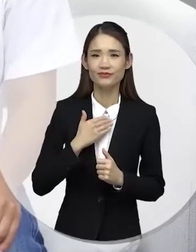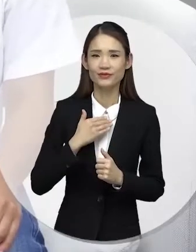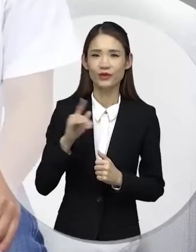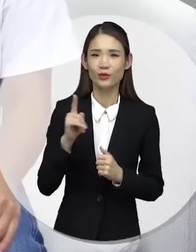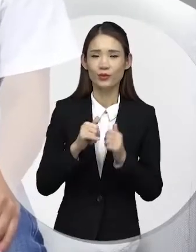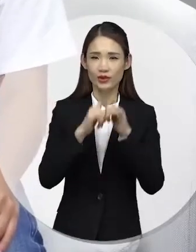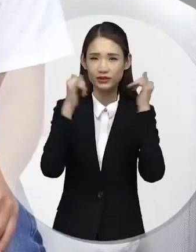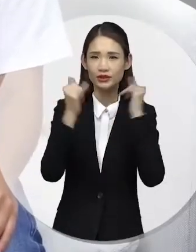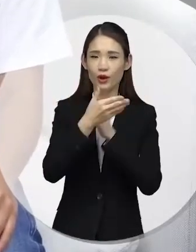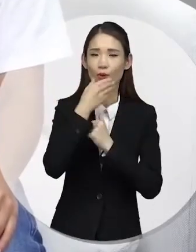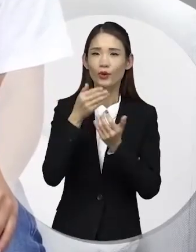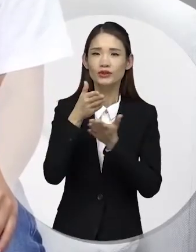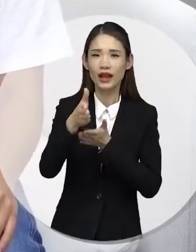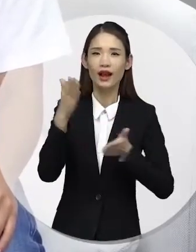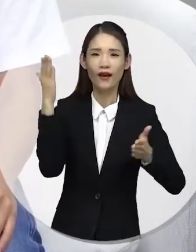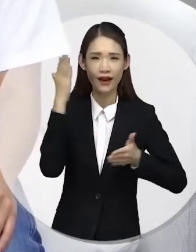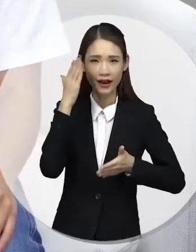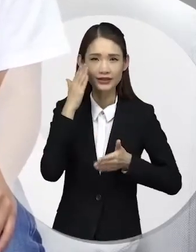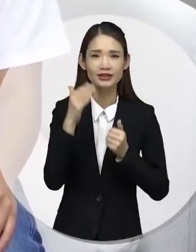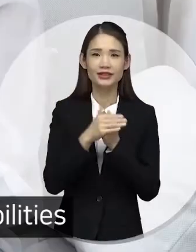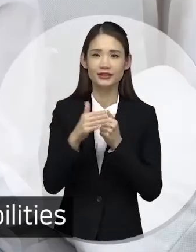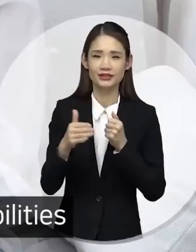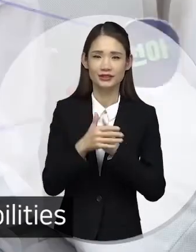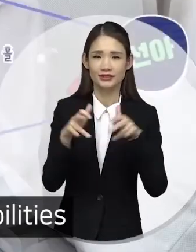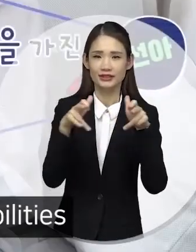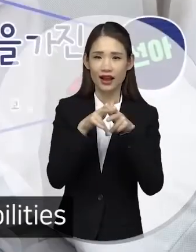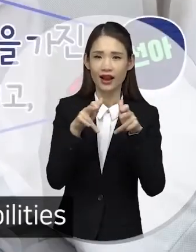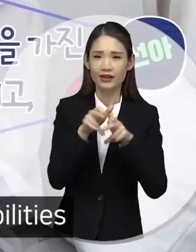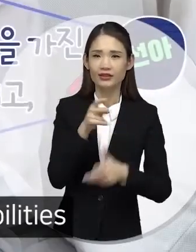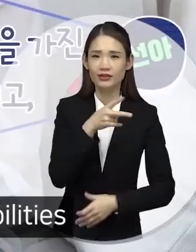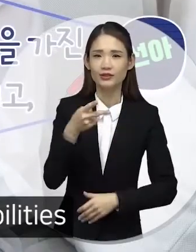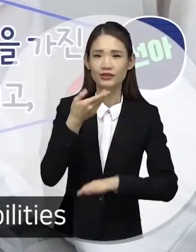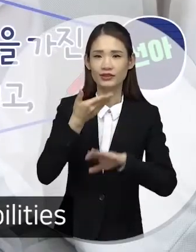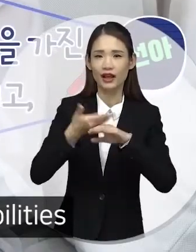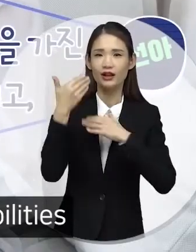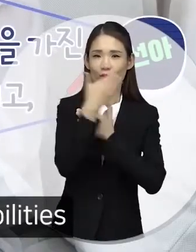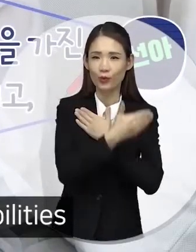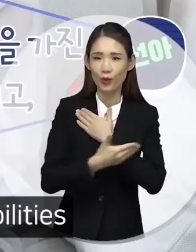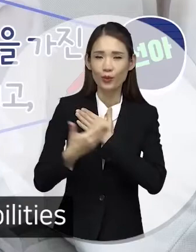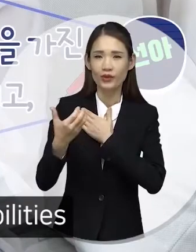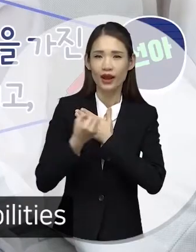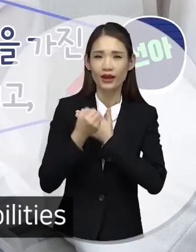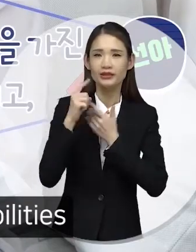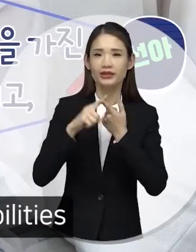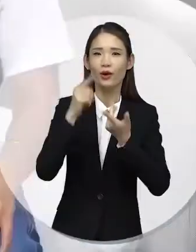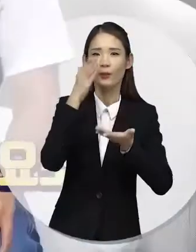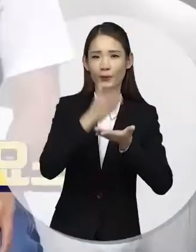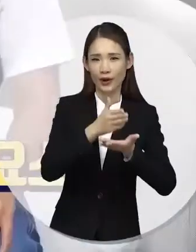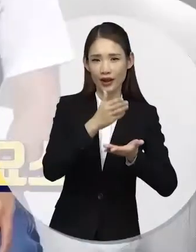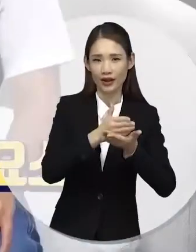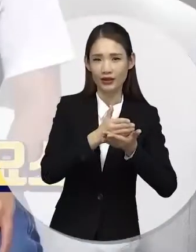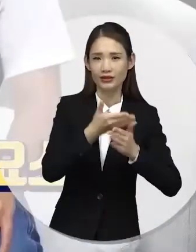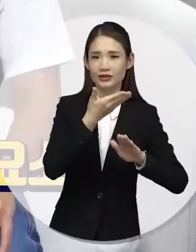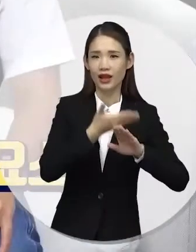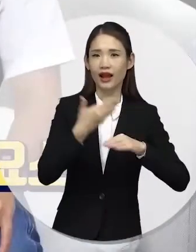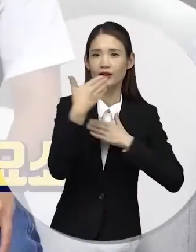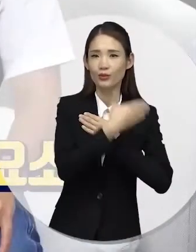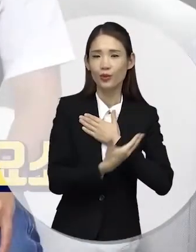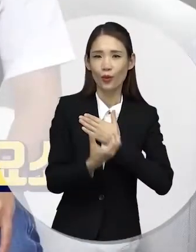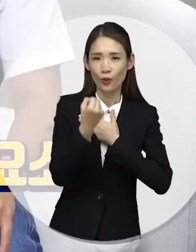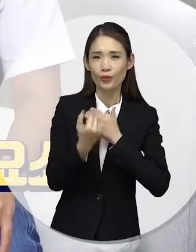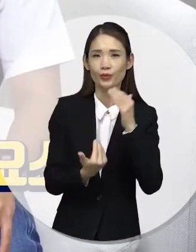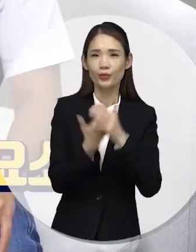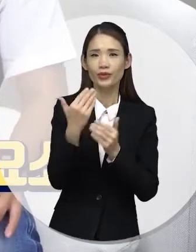저는 아무래도 사회복지학과 학생이다 보니까 장애는 다른 몸을 가진 그 자체가 아니고 그 다른 몸